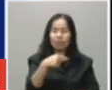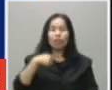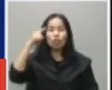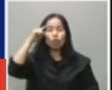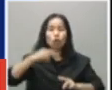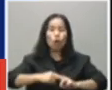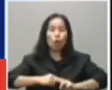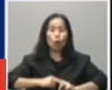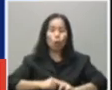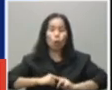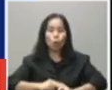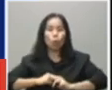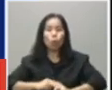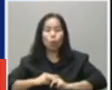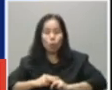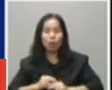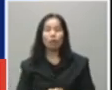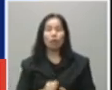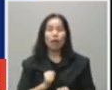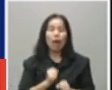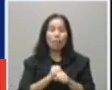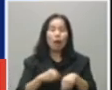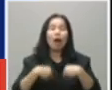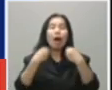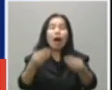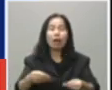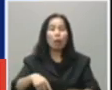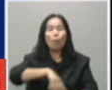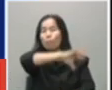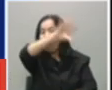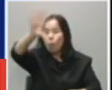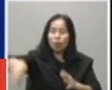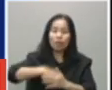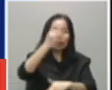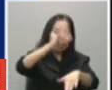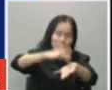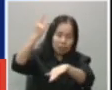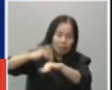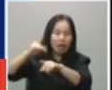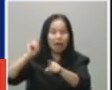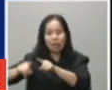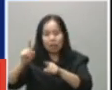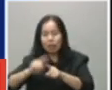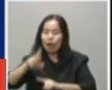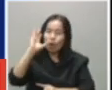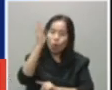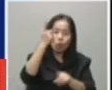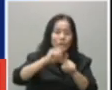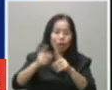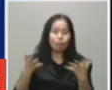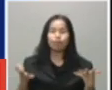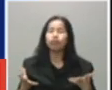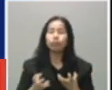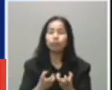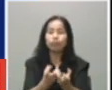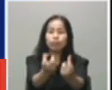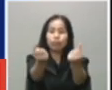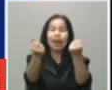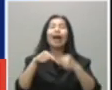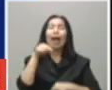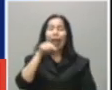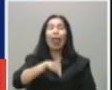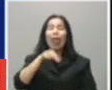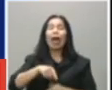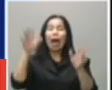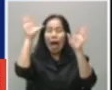ครับไปทำลายชีวิตในจักรวาลไปทำลายความดีงามของชาวโลกทั้งหมดเพราะฉะนั้นเขาเลยเอาไปเปรียบเทียบกับพล